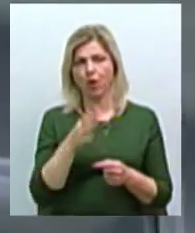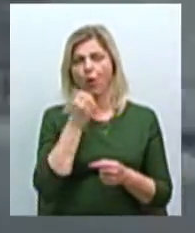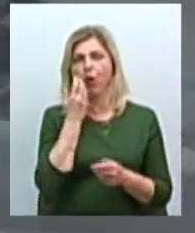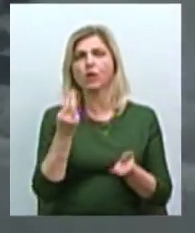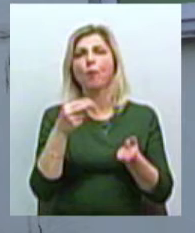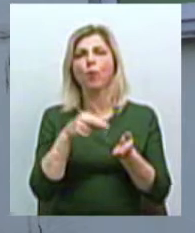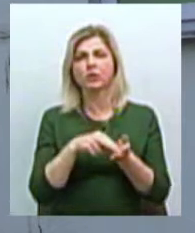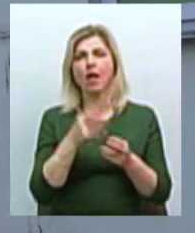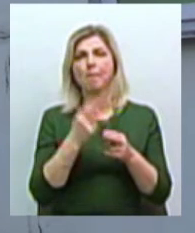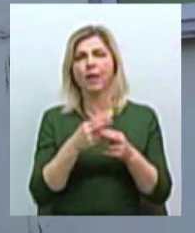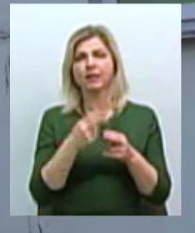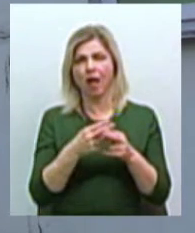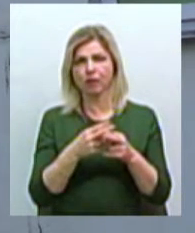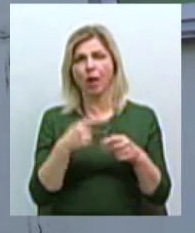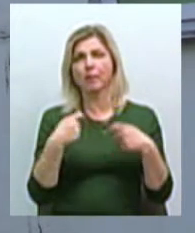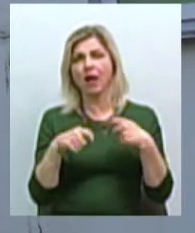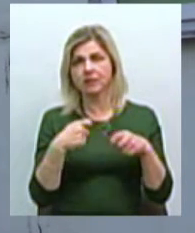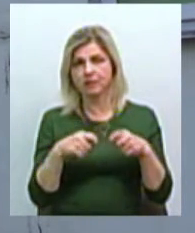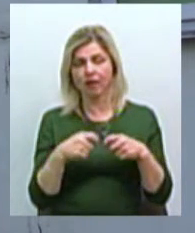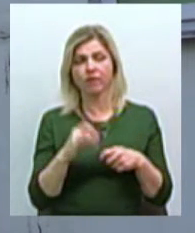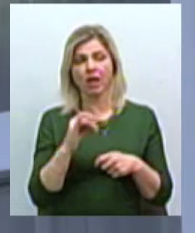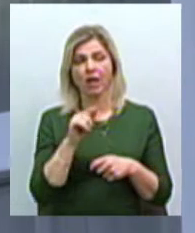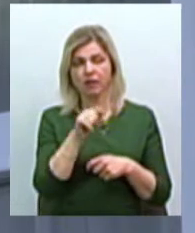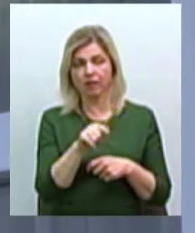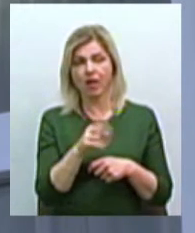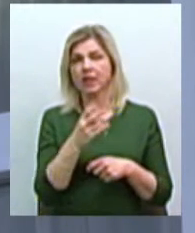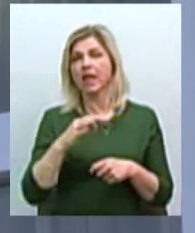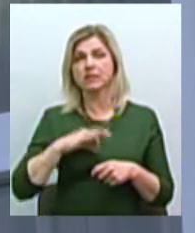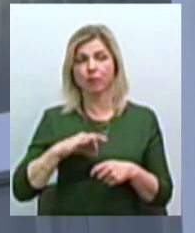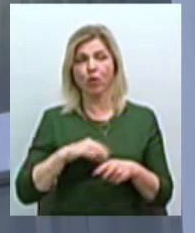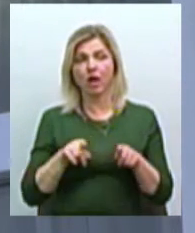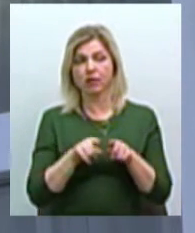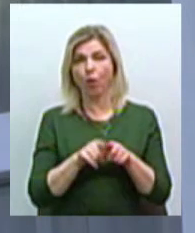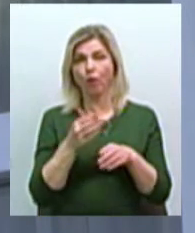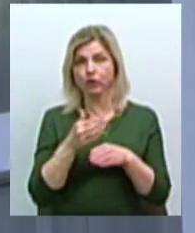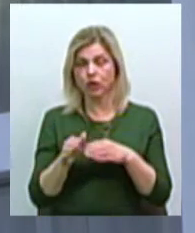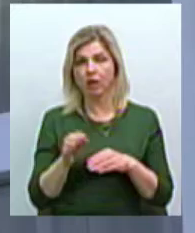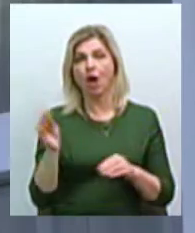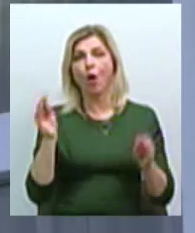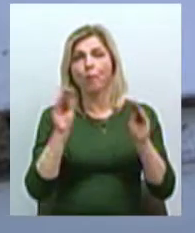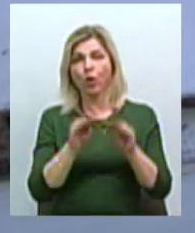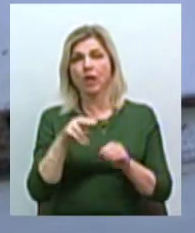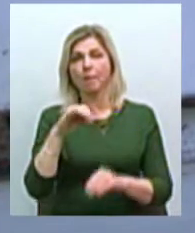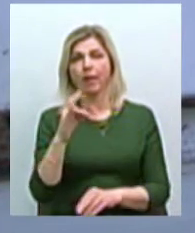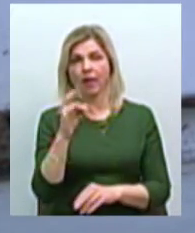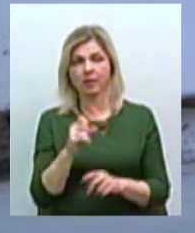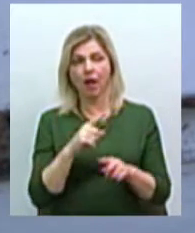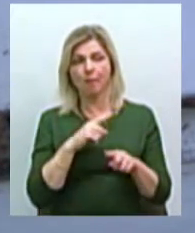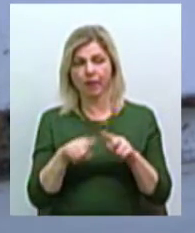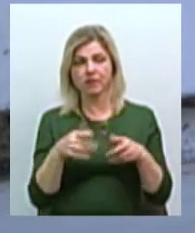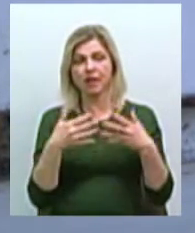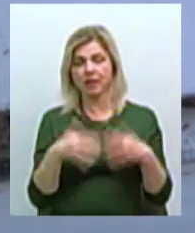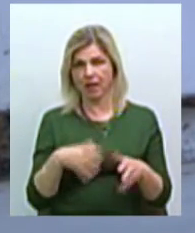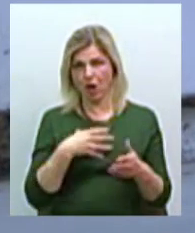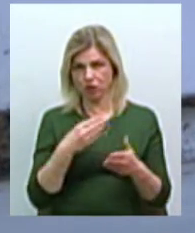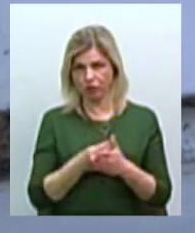металопластикових панелей в цьому ж дитсадку раніше. І саме внаслідок незастосування такого елементу монтажна піна на відкосах швидко втрачає свої